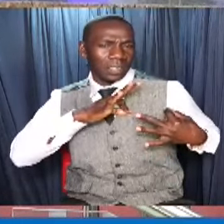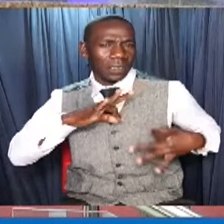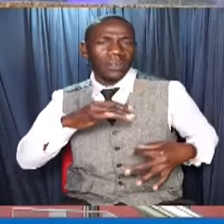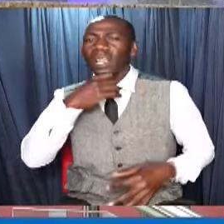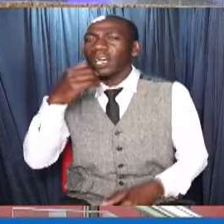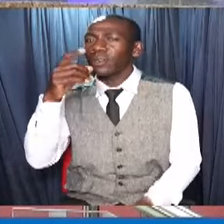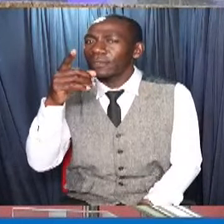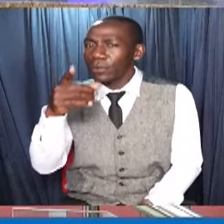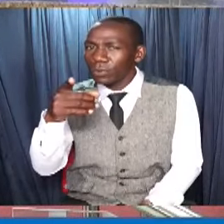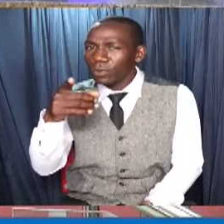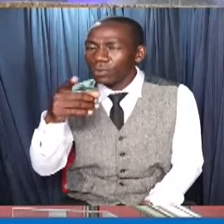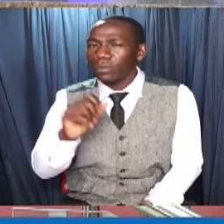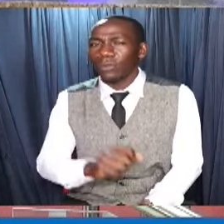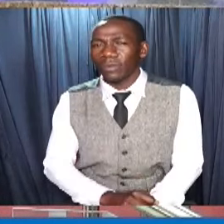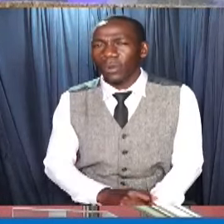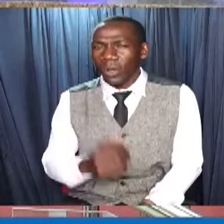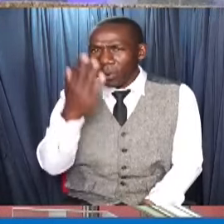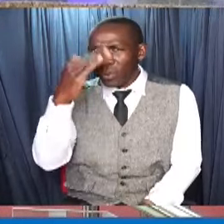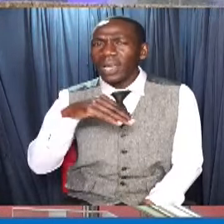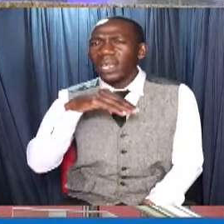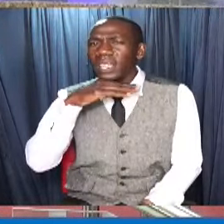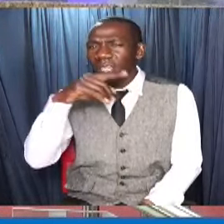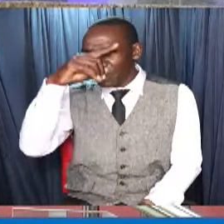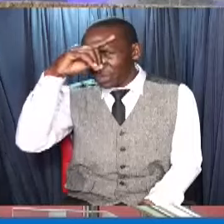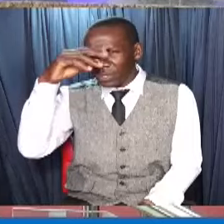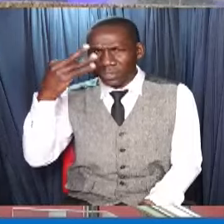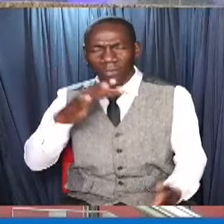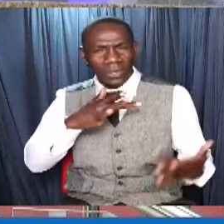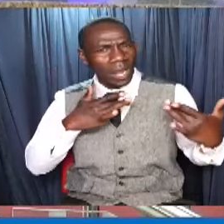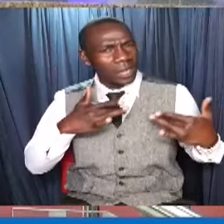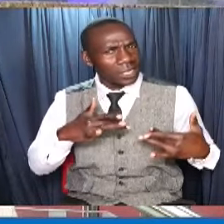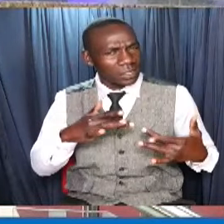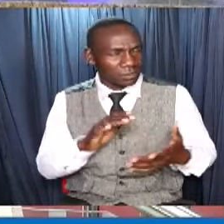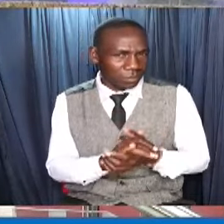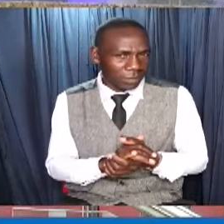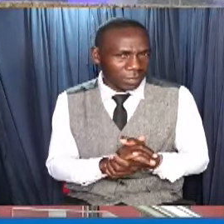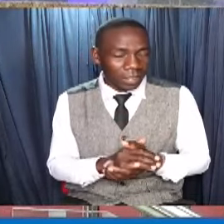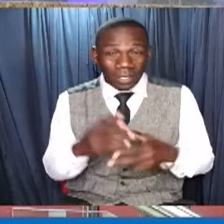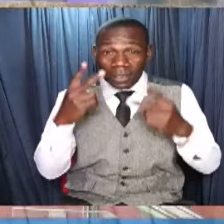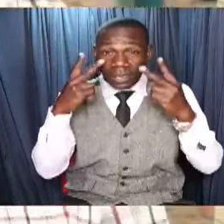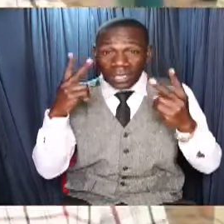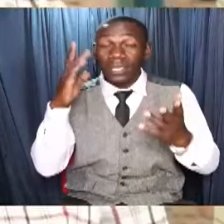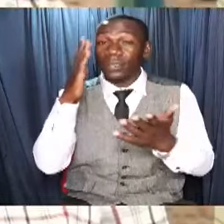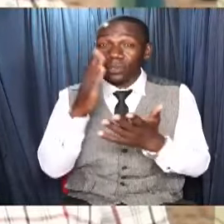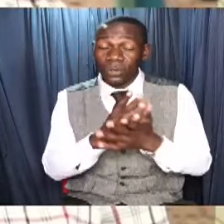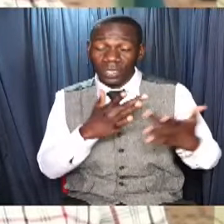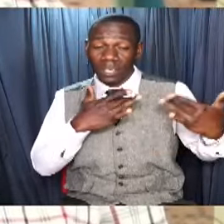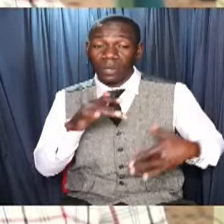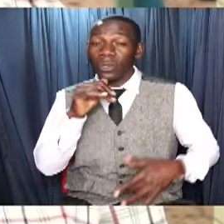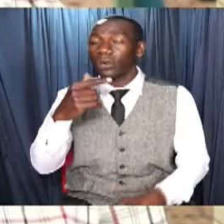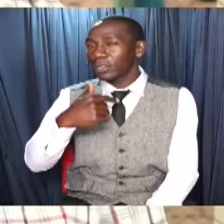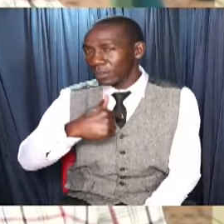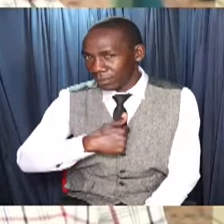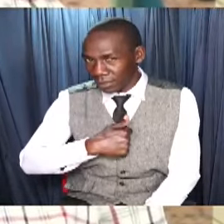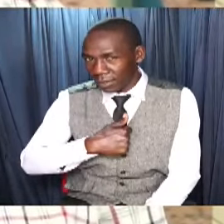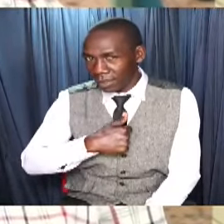it's the heart that deceived you basi mbona ufe kwa sababu ya moyo then why should you die because of the heart Hata uone kweli ni moyo si mimi. Then you feel truly it's